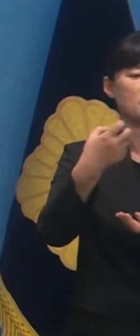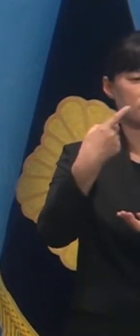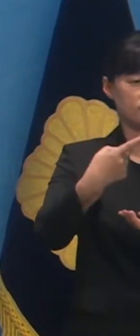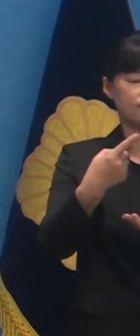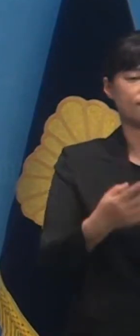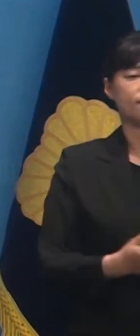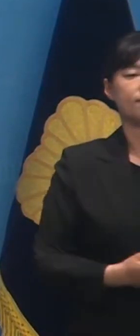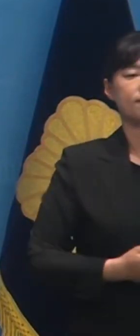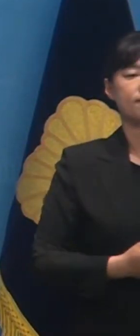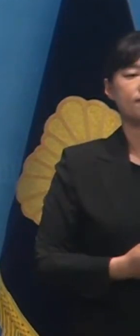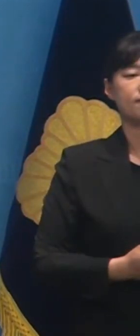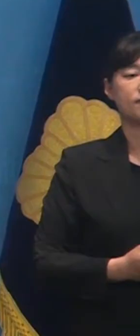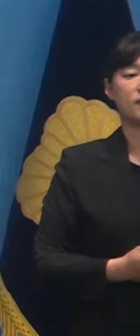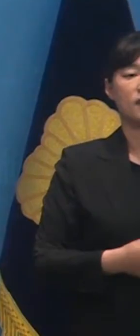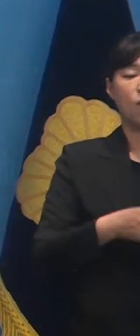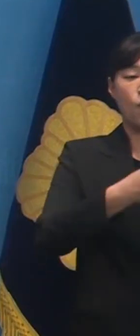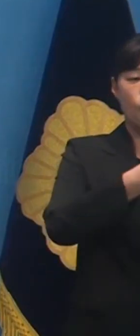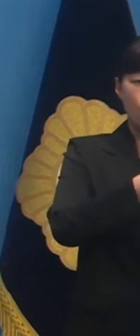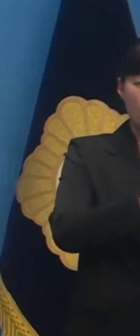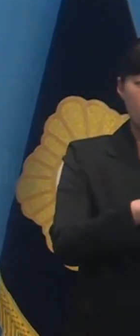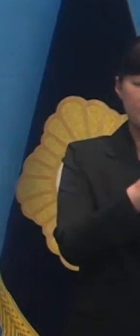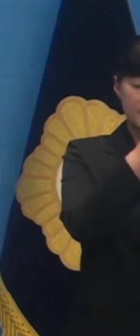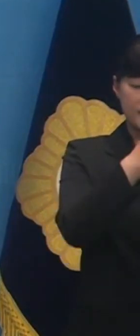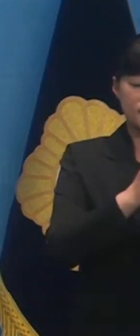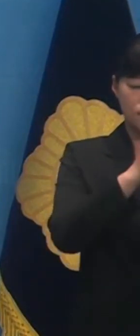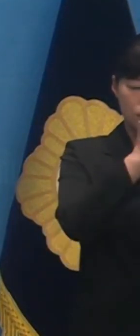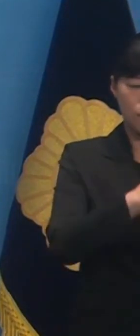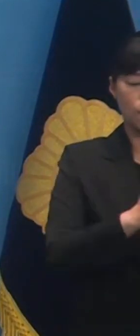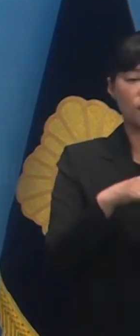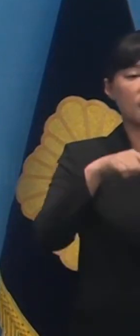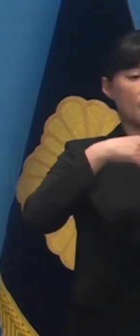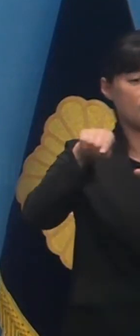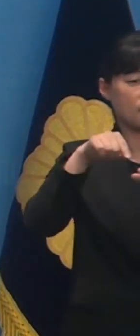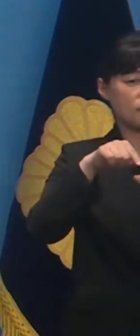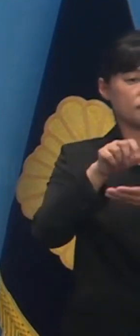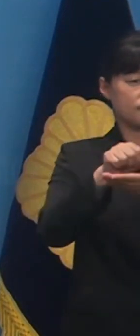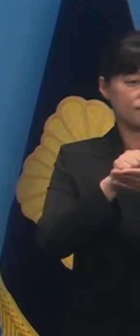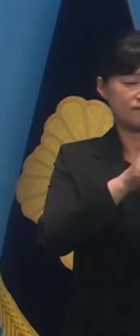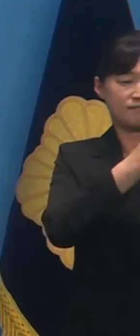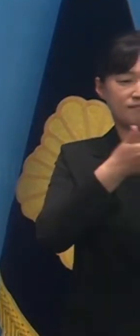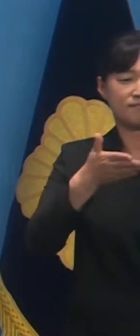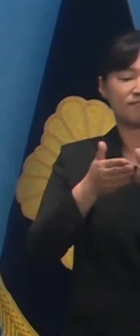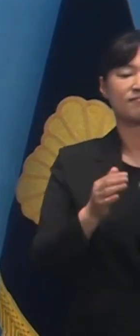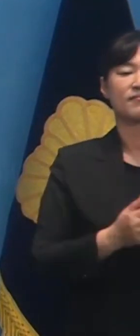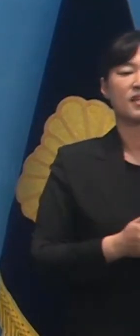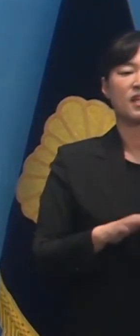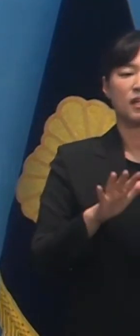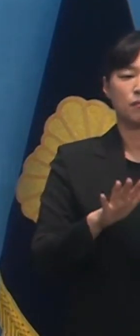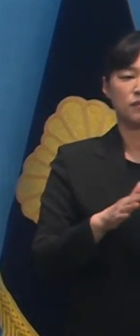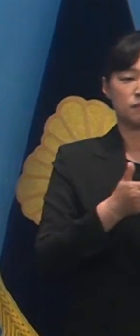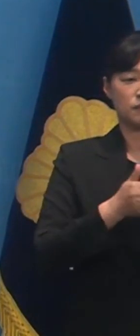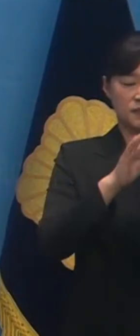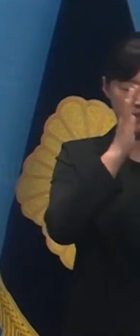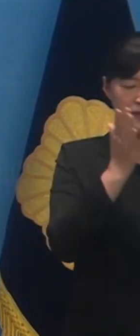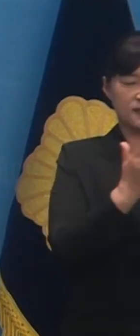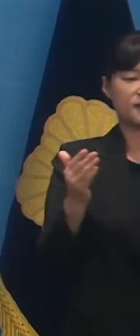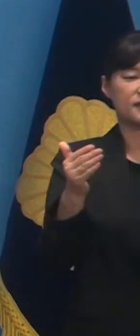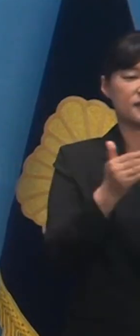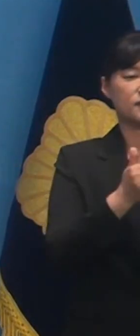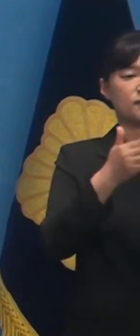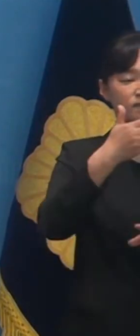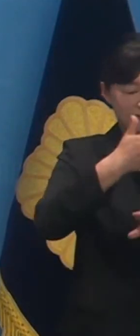81건입니다. 기타 상세한 사항은 이메일을 참고해 주시기 바랍니다. 이상으로 이번 주 정리의 브리핑을